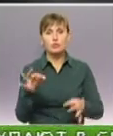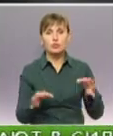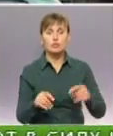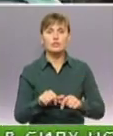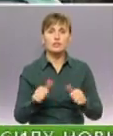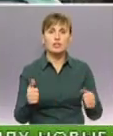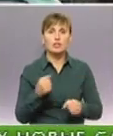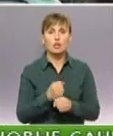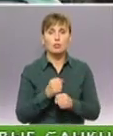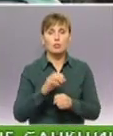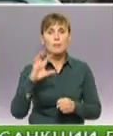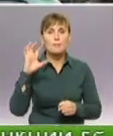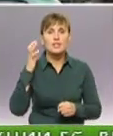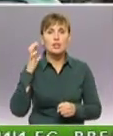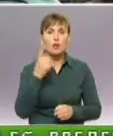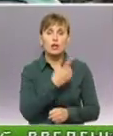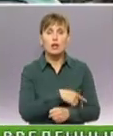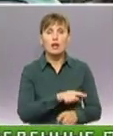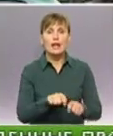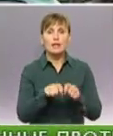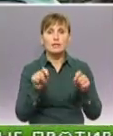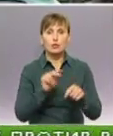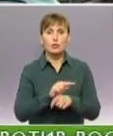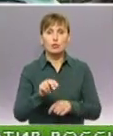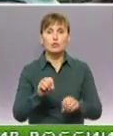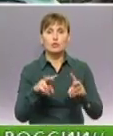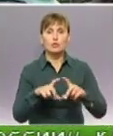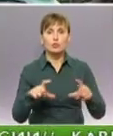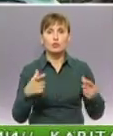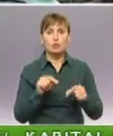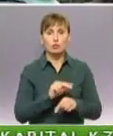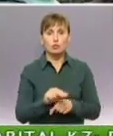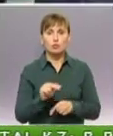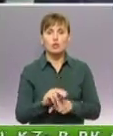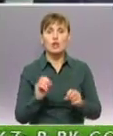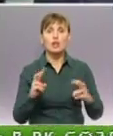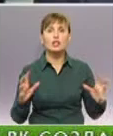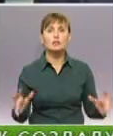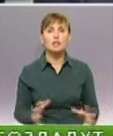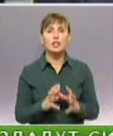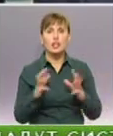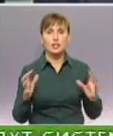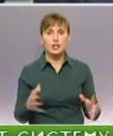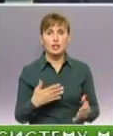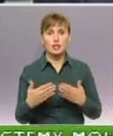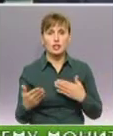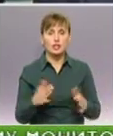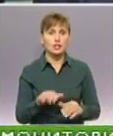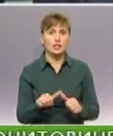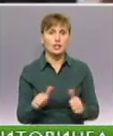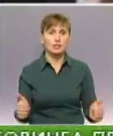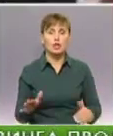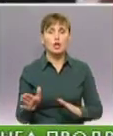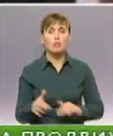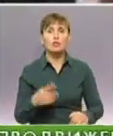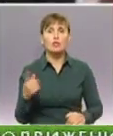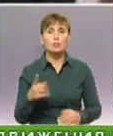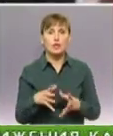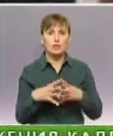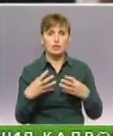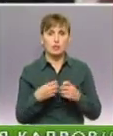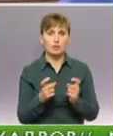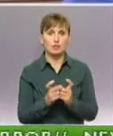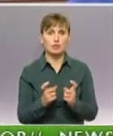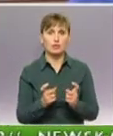ЗАГСах работают психологи. Открываются курсы и спецшколы, где учат, как сберечь отношения и не разойтись после первой семейной